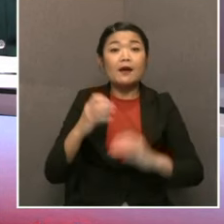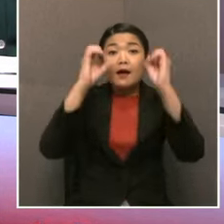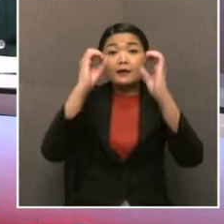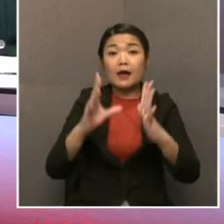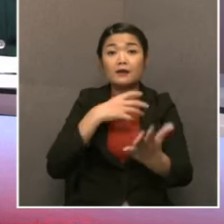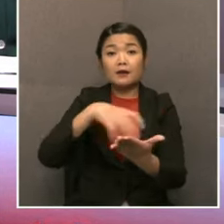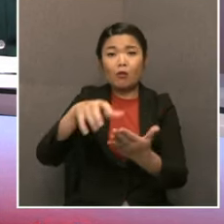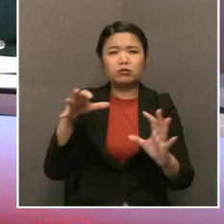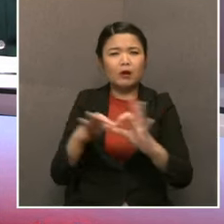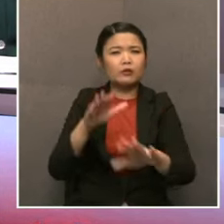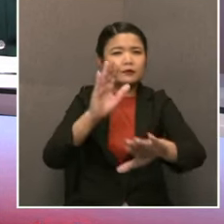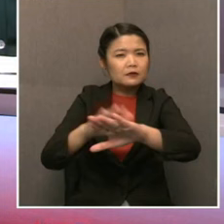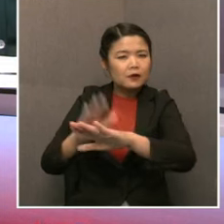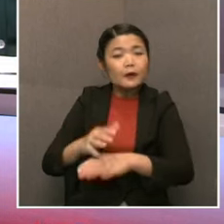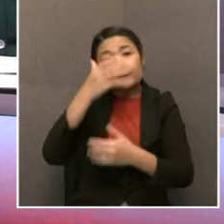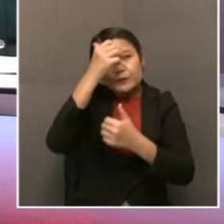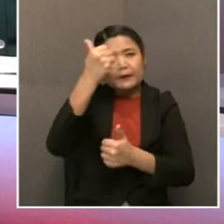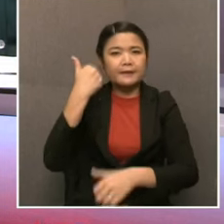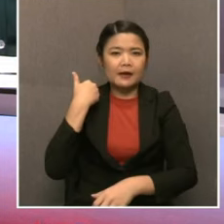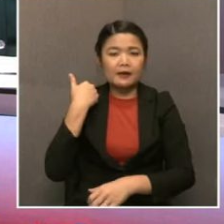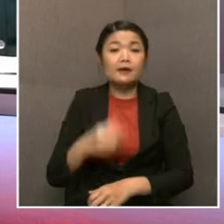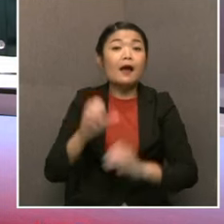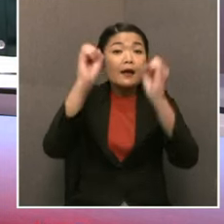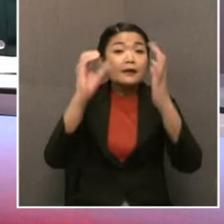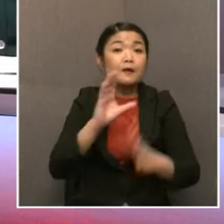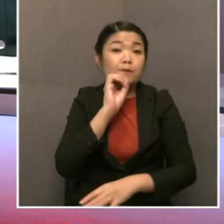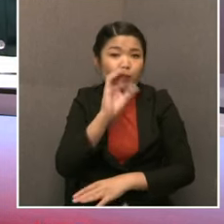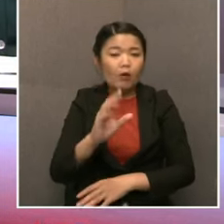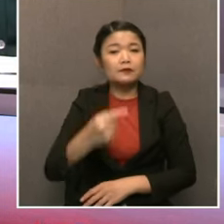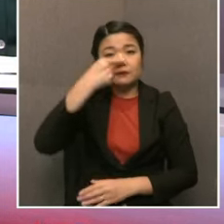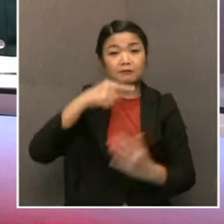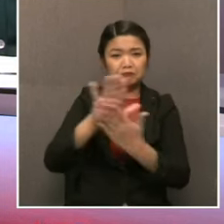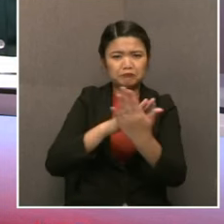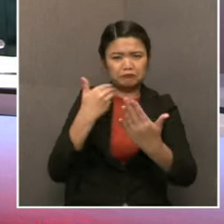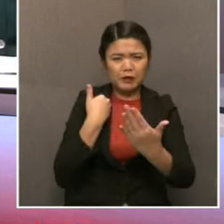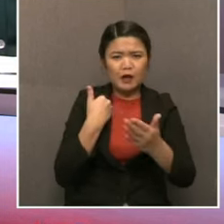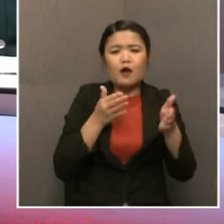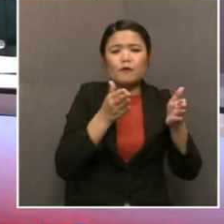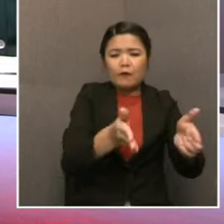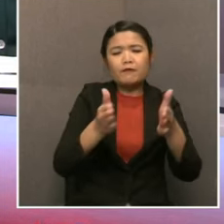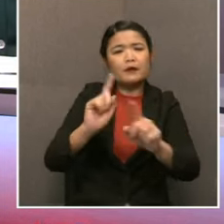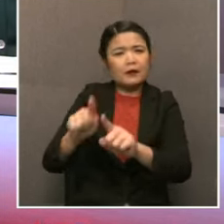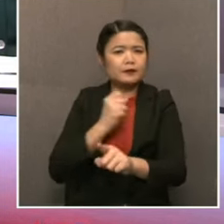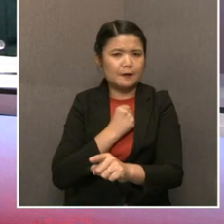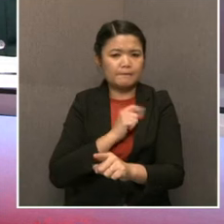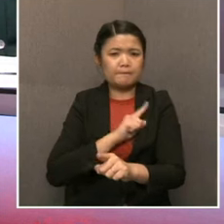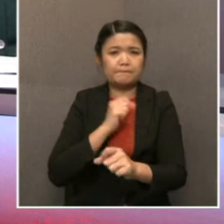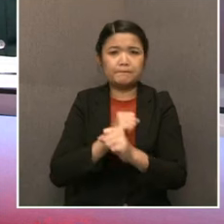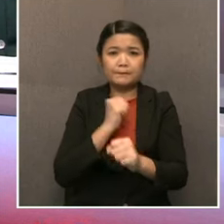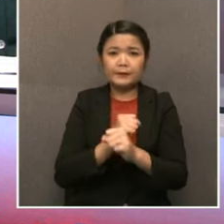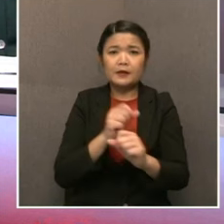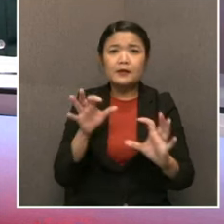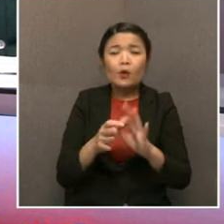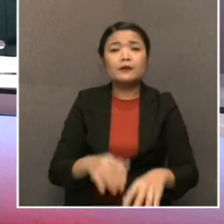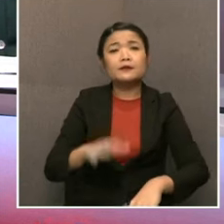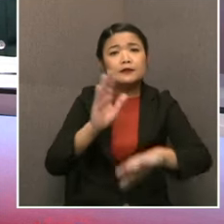ื่องของการเตือนภัยไ้อย่น่าสนใจด้วยนะคะอาจาร์บอกว่าบ้านเรามีหลายหนอยงานที่เกี่ยวข้กเรื่องของการเตือนภัสภาปากาล